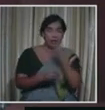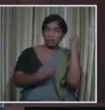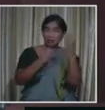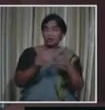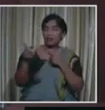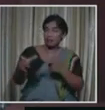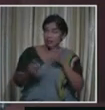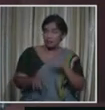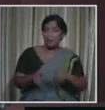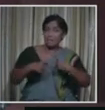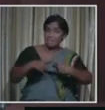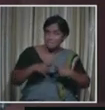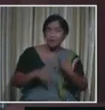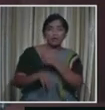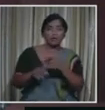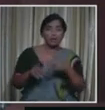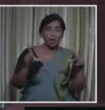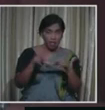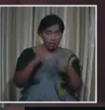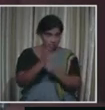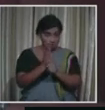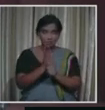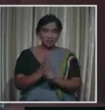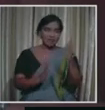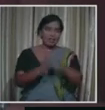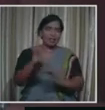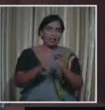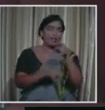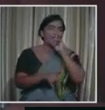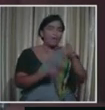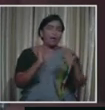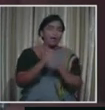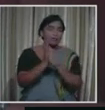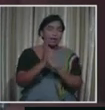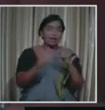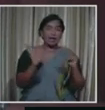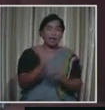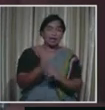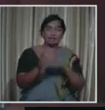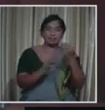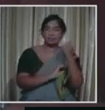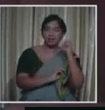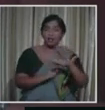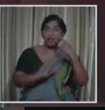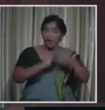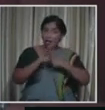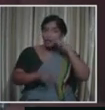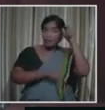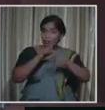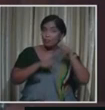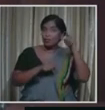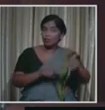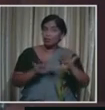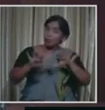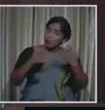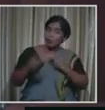තුවක්කු ගෙනල්ලා පිහි ගෙනල්ලා ලයිසන් තණ්ඩියෝ මන්ත්‍රීකම කියන ලයිසන් තණ්ඩි කමක් නෙවෙයි මේ රටේ පුරවැසියන්ට මේ රටේ පුරවැසියන්ට කොතනද